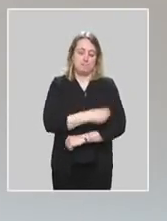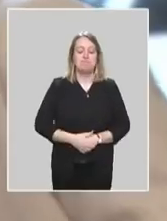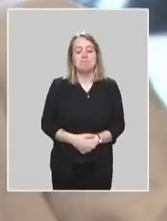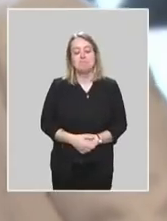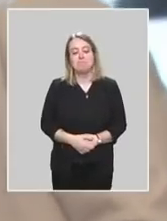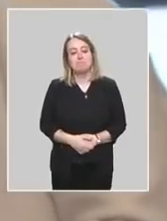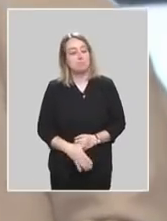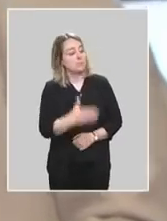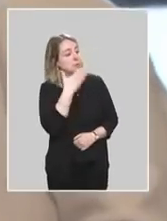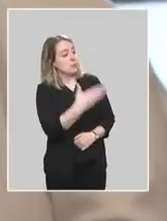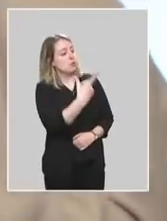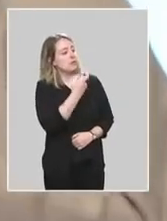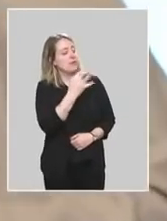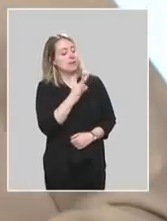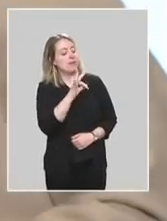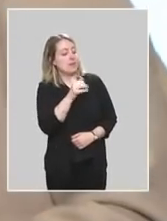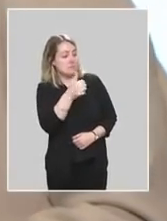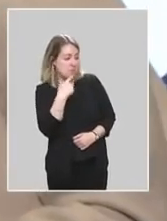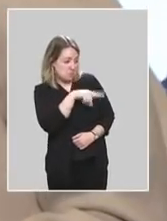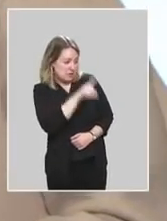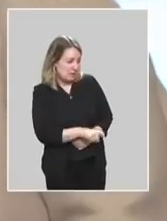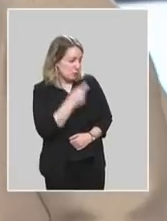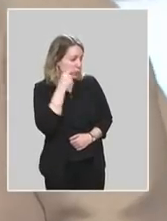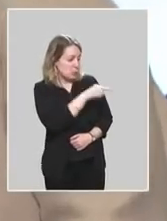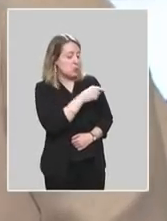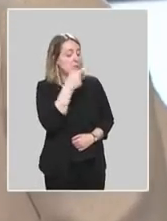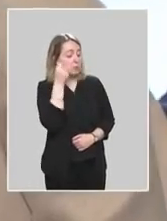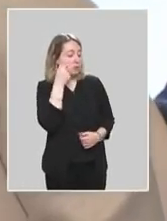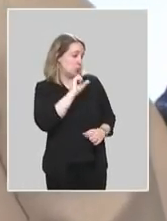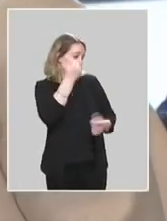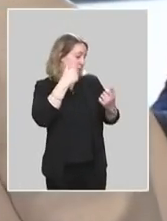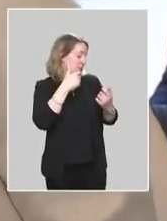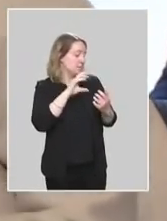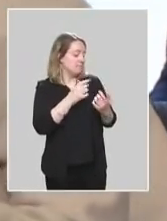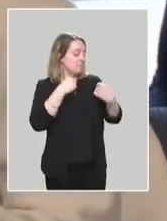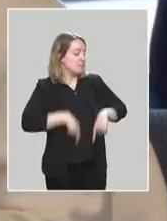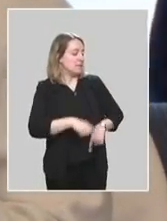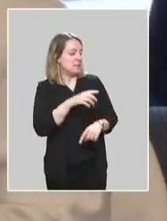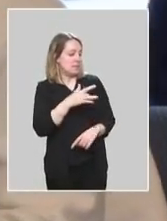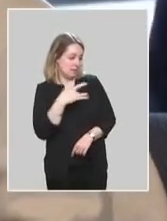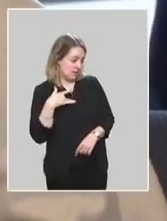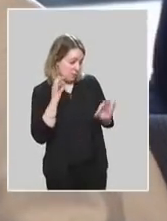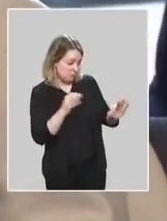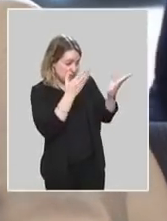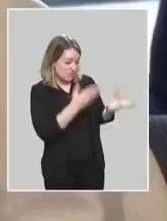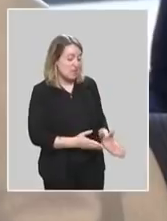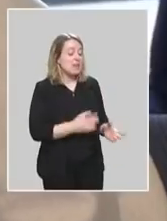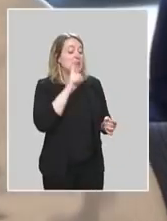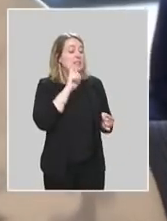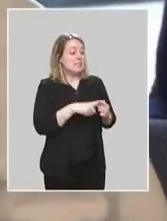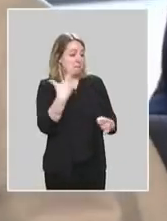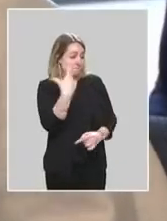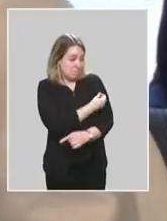Bonjour, Marie Chantré pour TF1-LCI. Ma question s'adresse à vous, monsieur Véran. Une question sur la dose de rappel